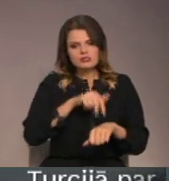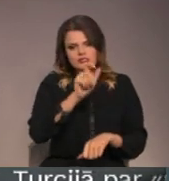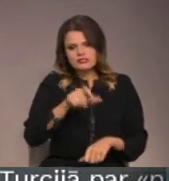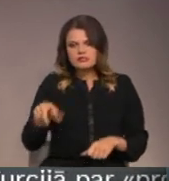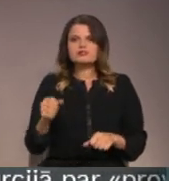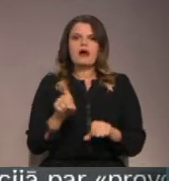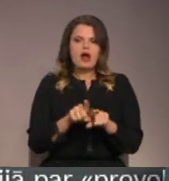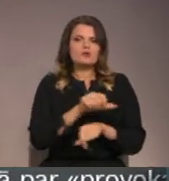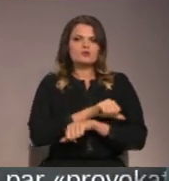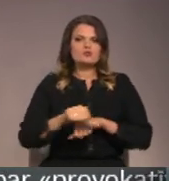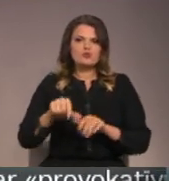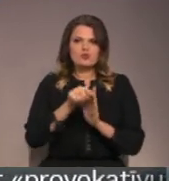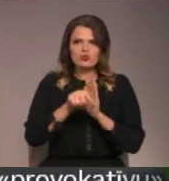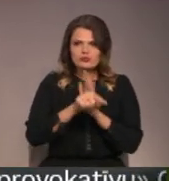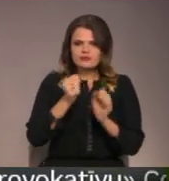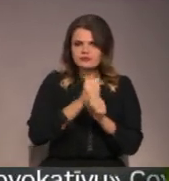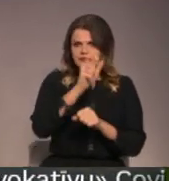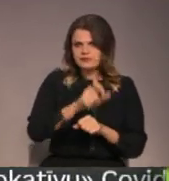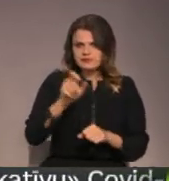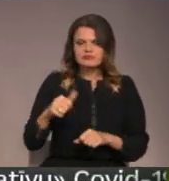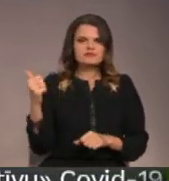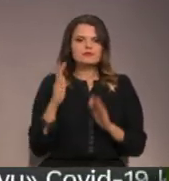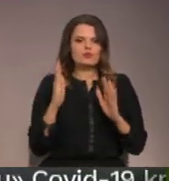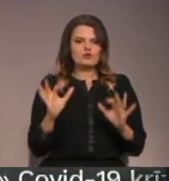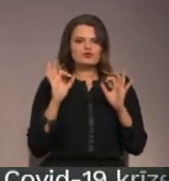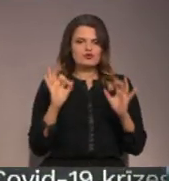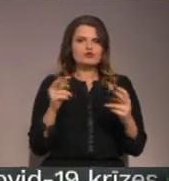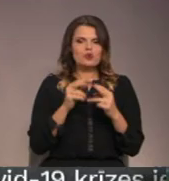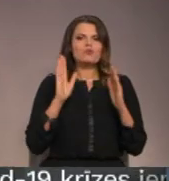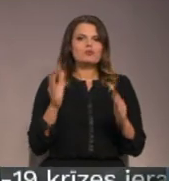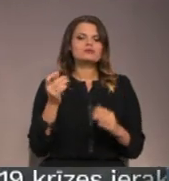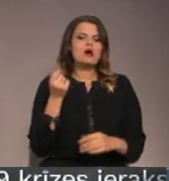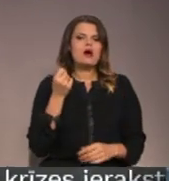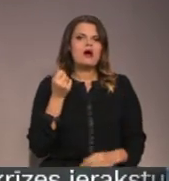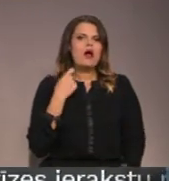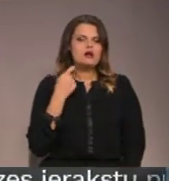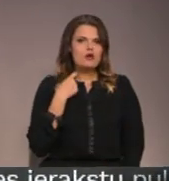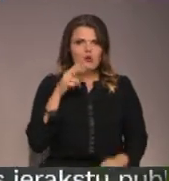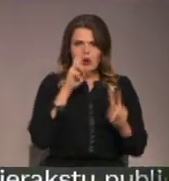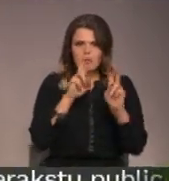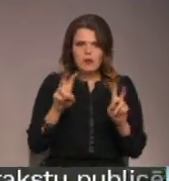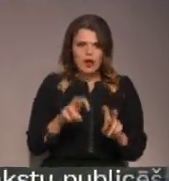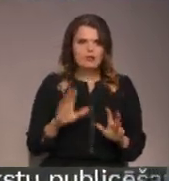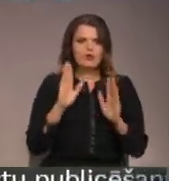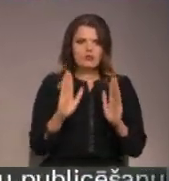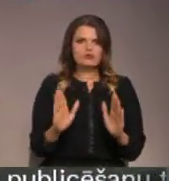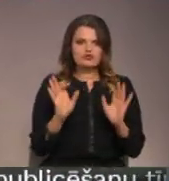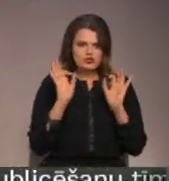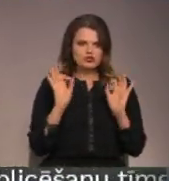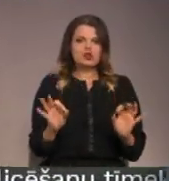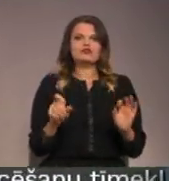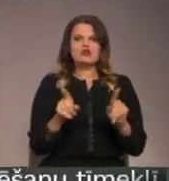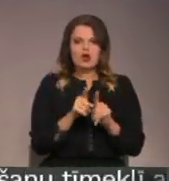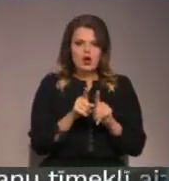gan muitas darbinieki. Viņi būs tiešajā kontaktā. Būs alkohola testa pārbaude, tātad būs viss tiešākajā. Ja? Viņus